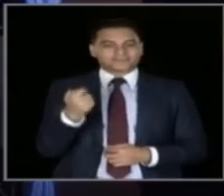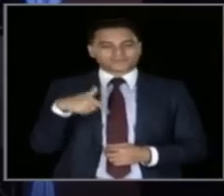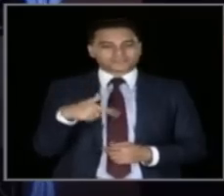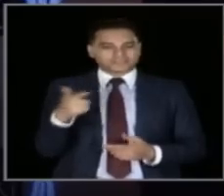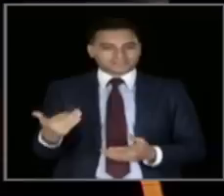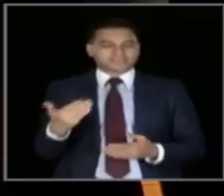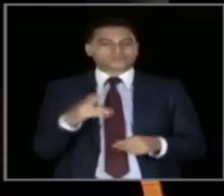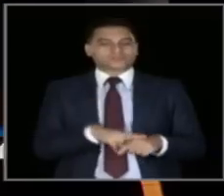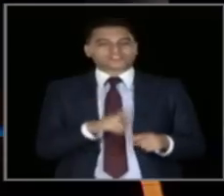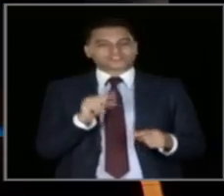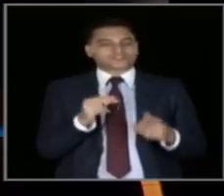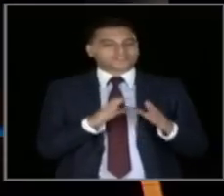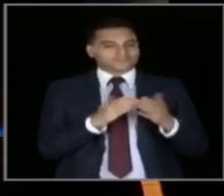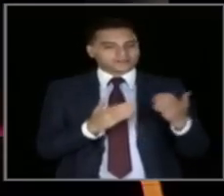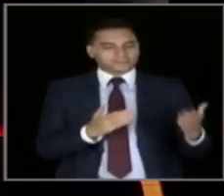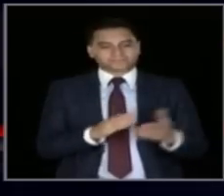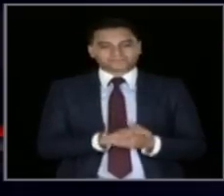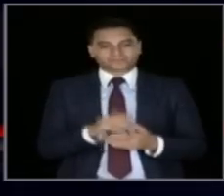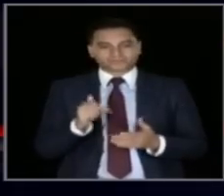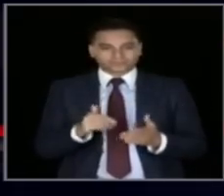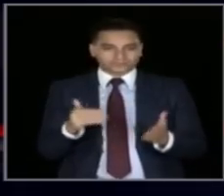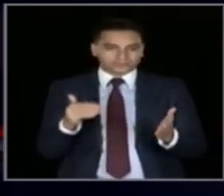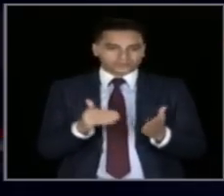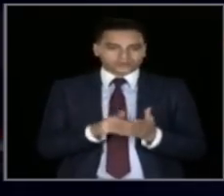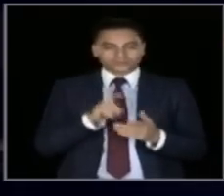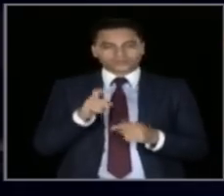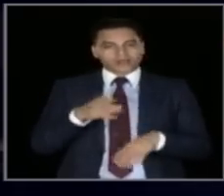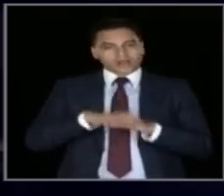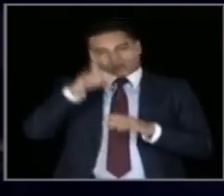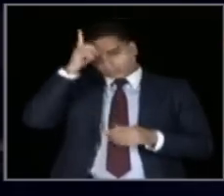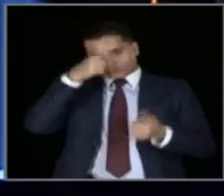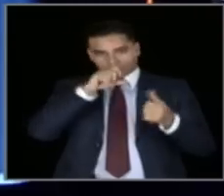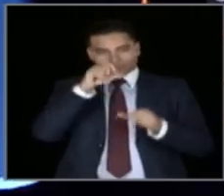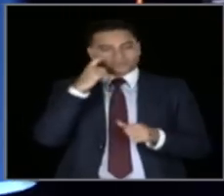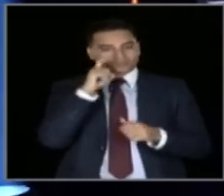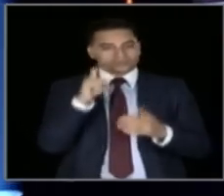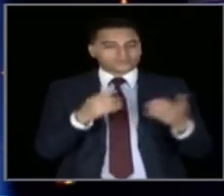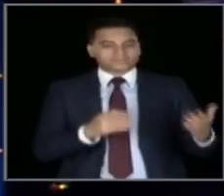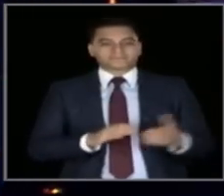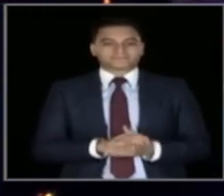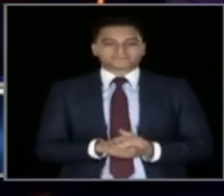العراب، 20 الهكسوس. الهكسوس علوم وسؤال.